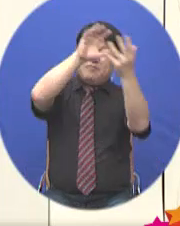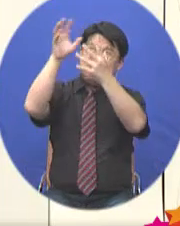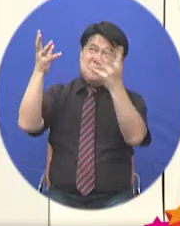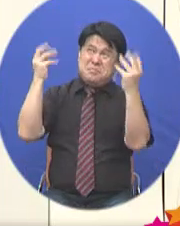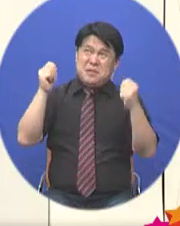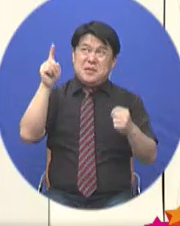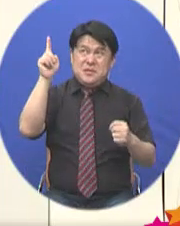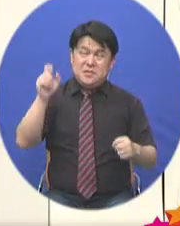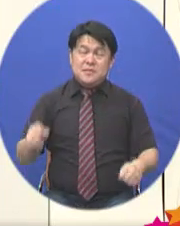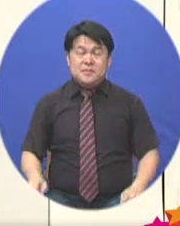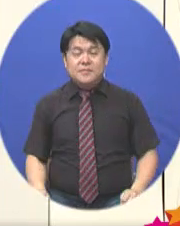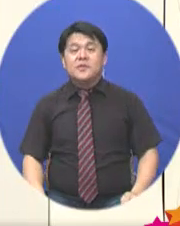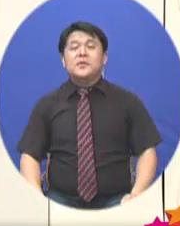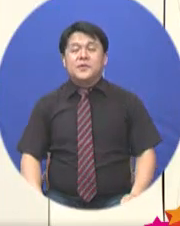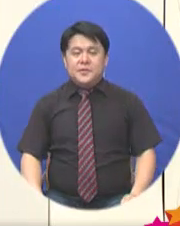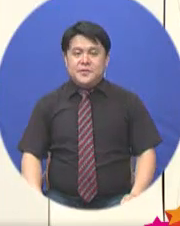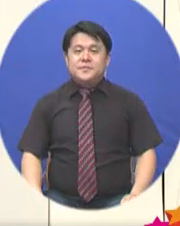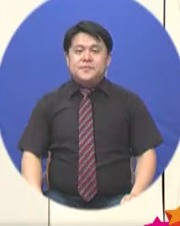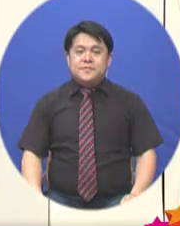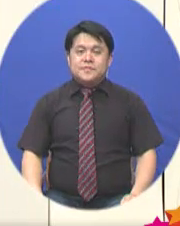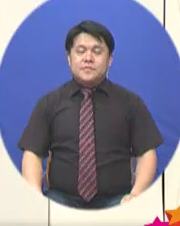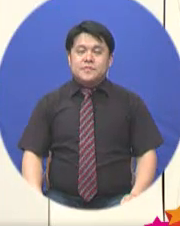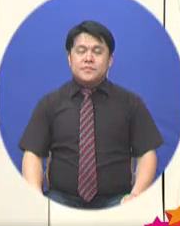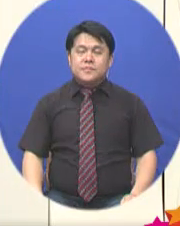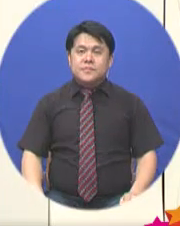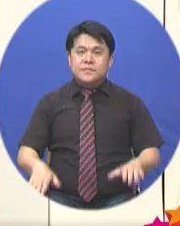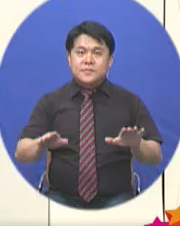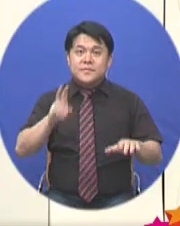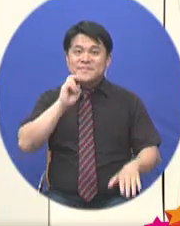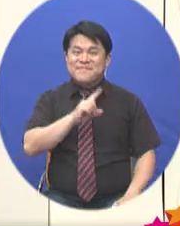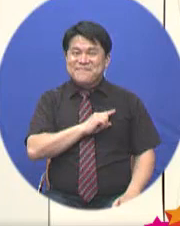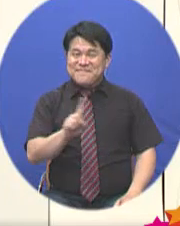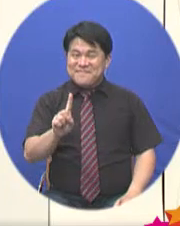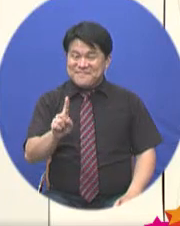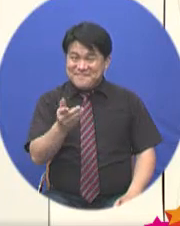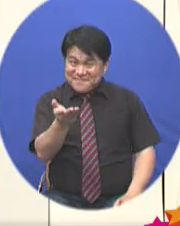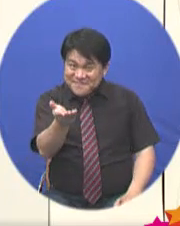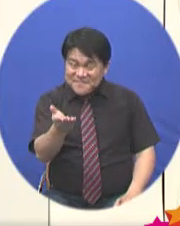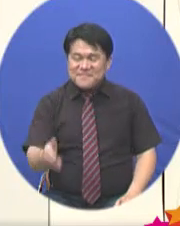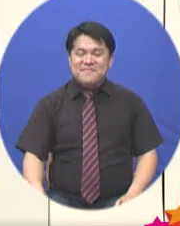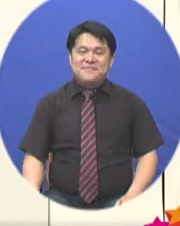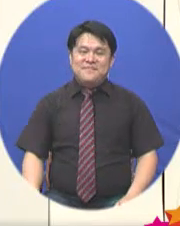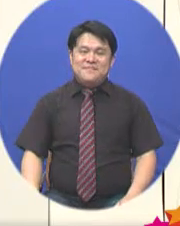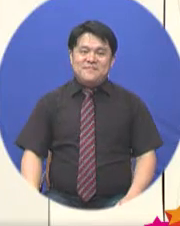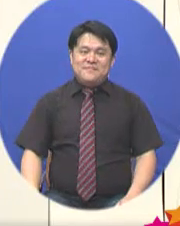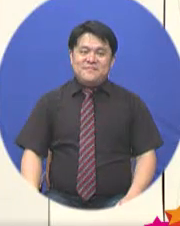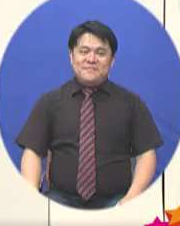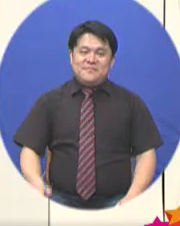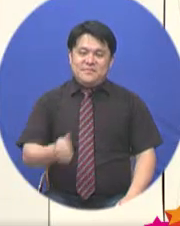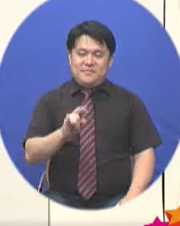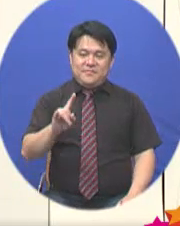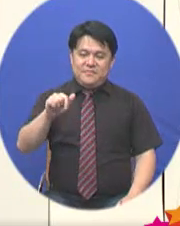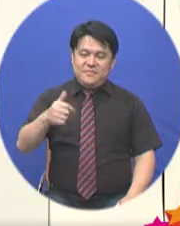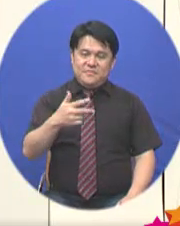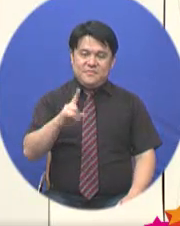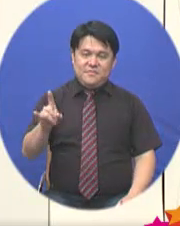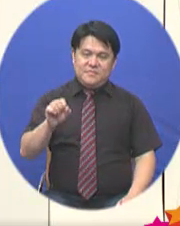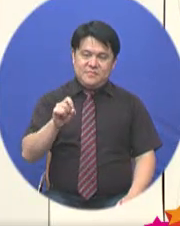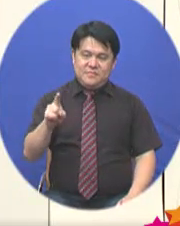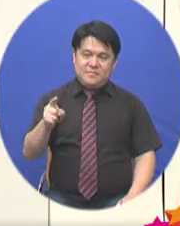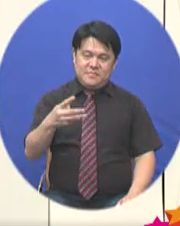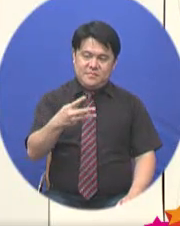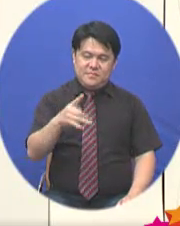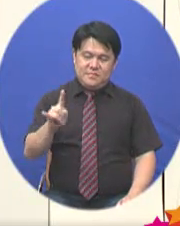안 와요. 네. 아, 그랬군요. 네. 오늘 이제 노래는 어떤 노래 불러주시겠어요? 해운대 엘레지 신청했습니다. 해운대